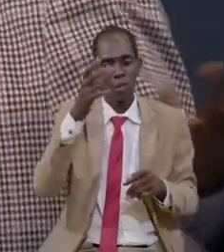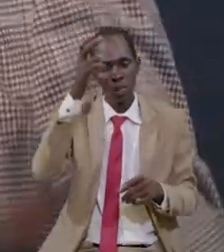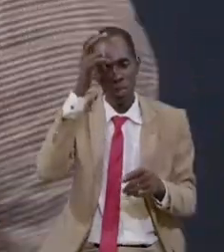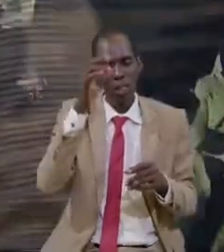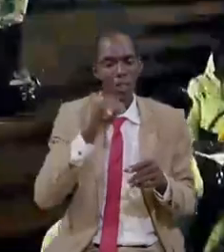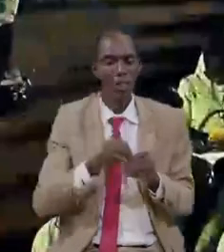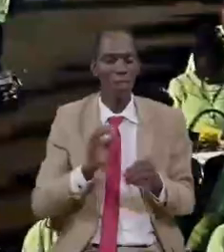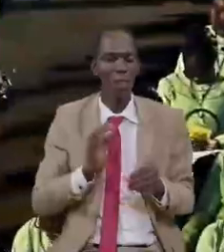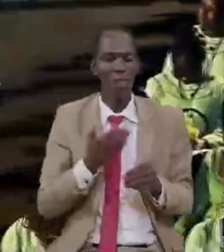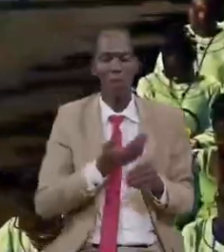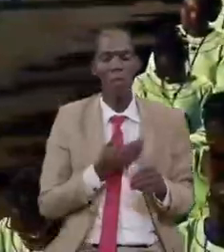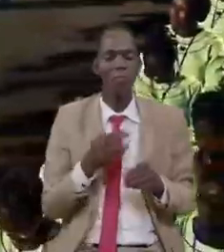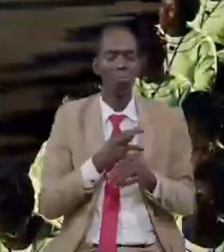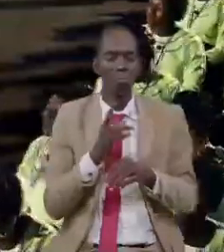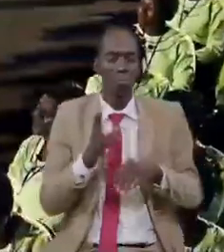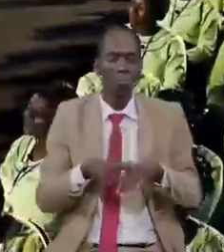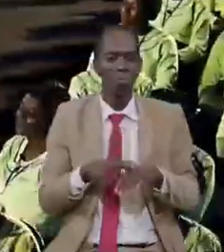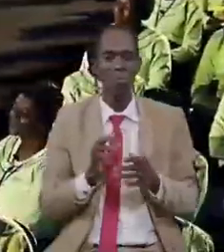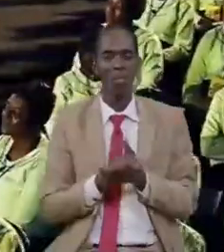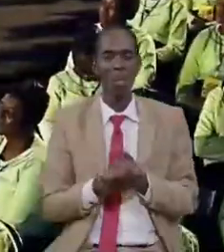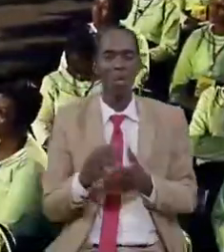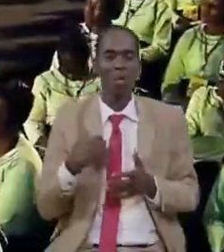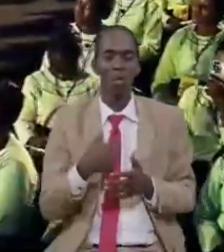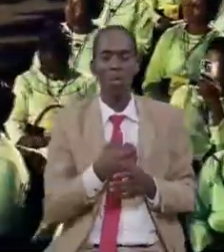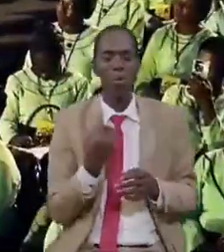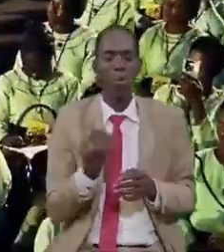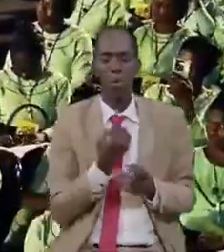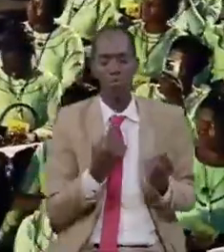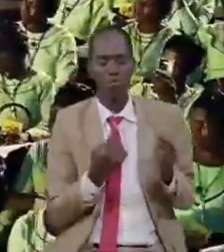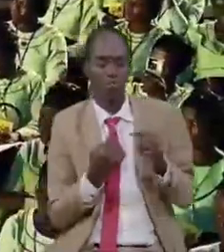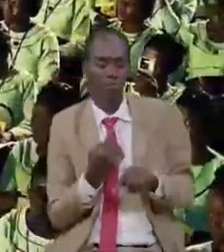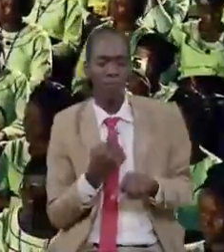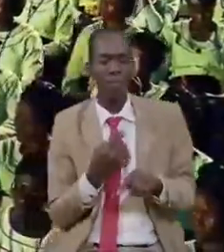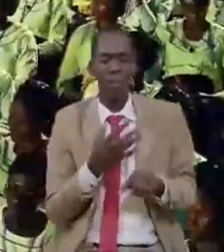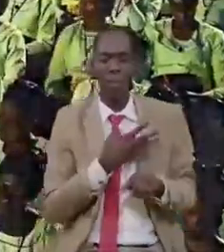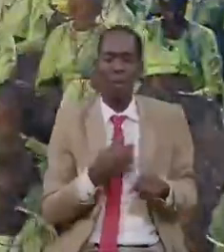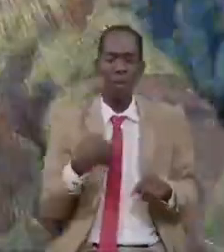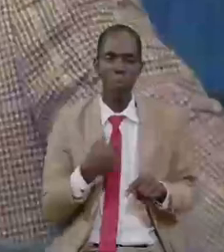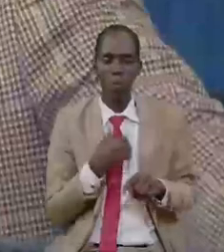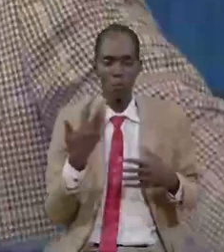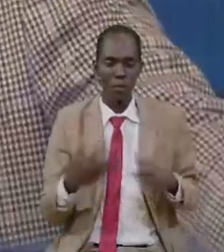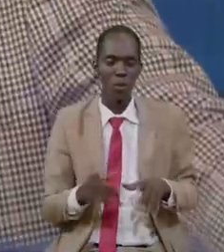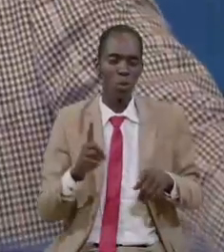nature, il n'y a pas de rédemption. Nous venons et nous retournons.